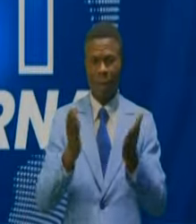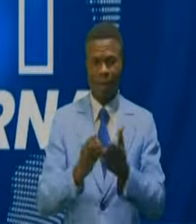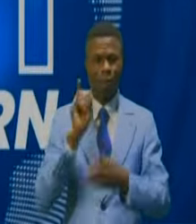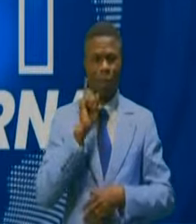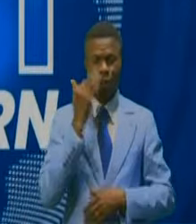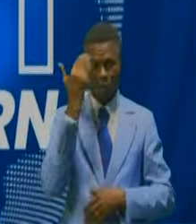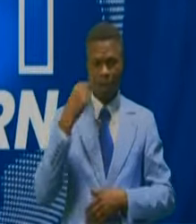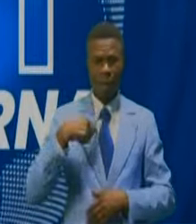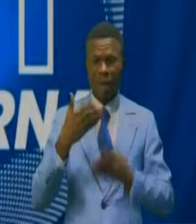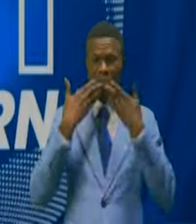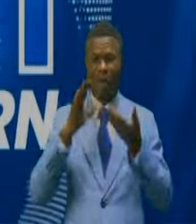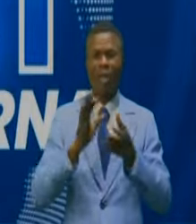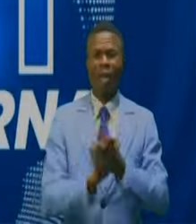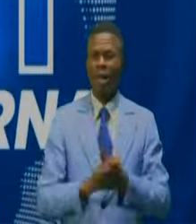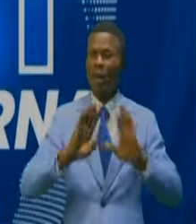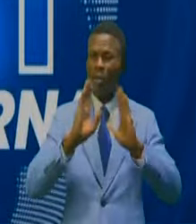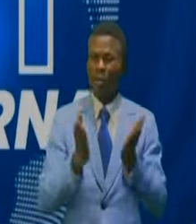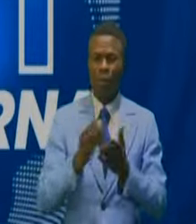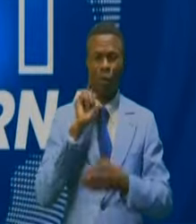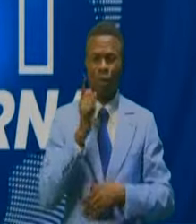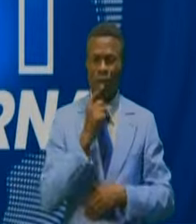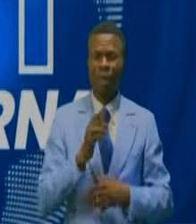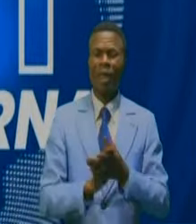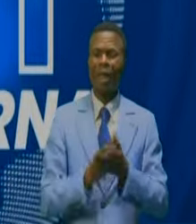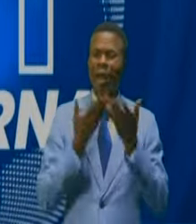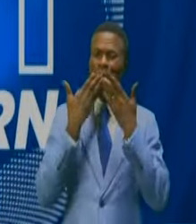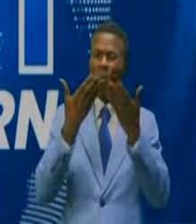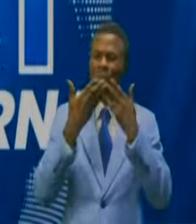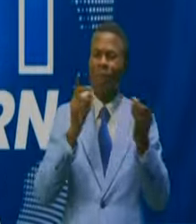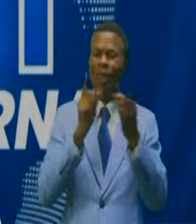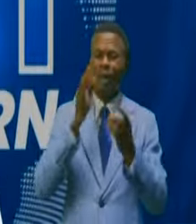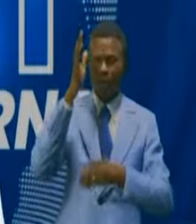Merci à notre interprète de malentendance. Ce journal a été rédigé par Renette Koulonga.